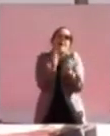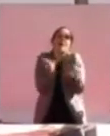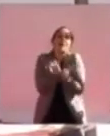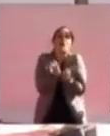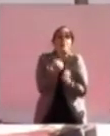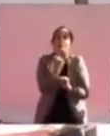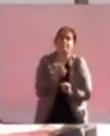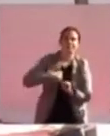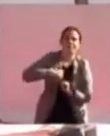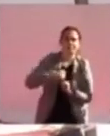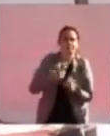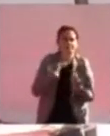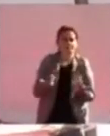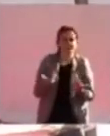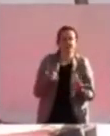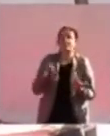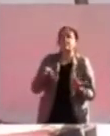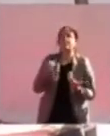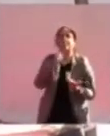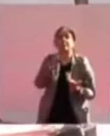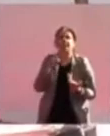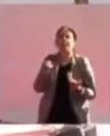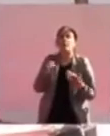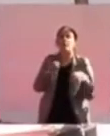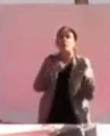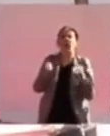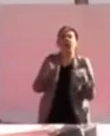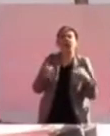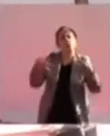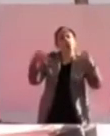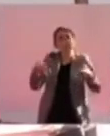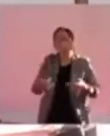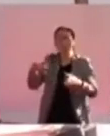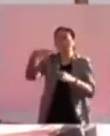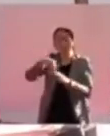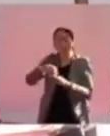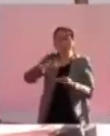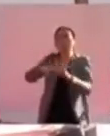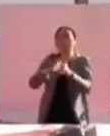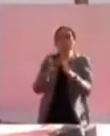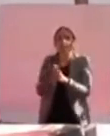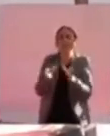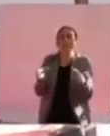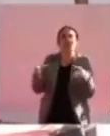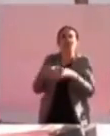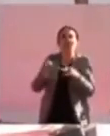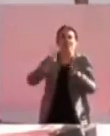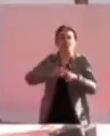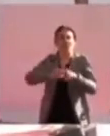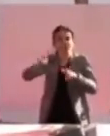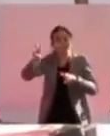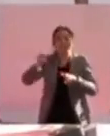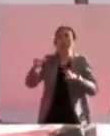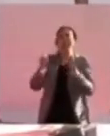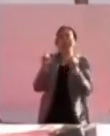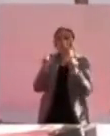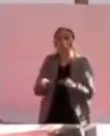e che trovi una sua collocazione sensata in un contratto collettivo nazionale della formazione america